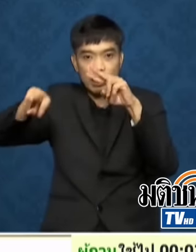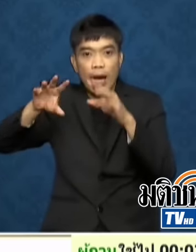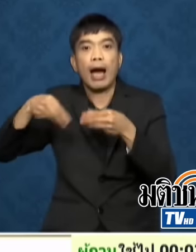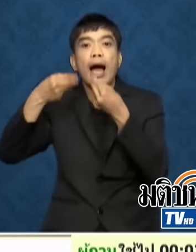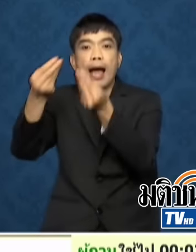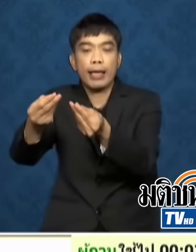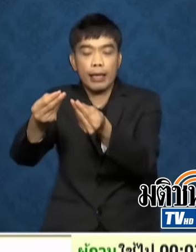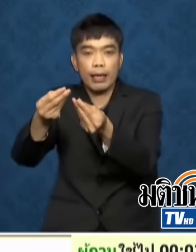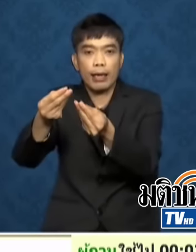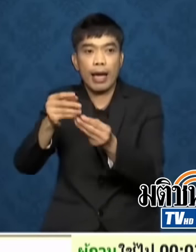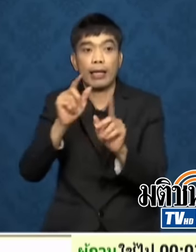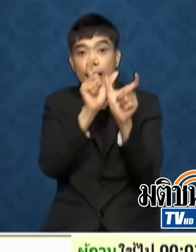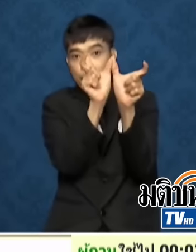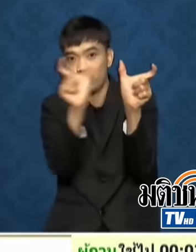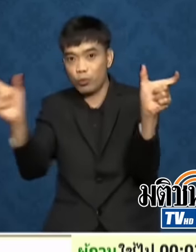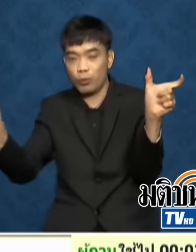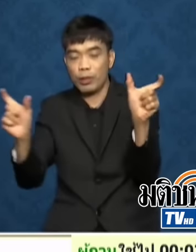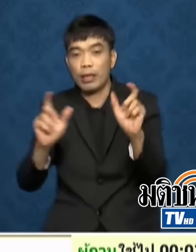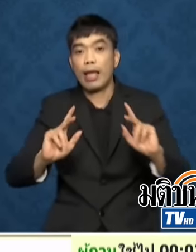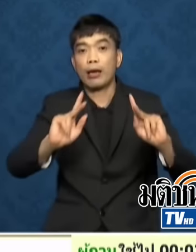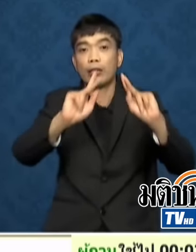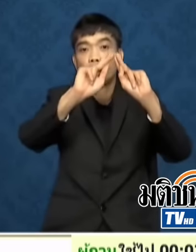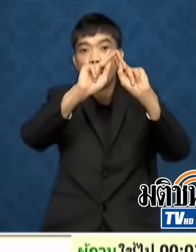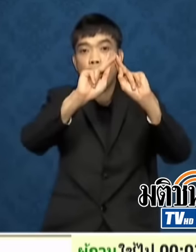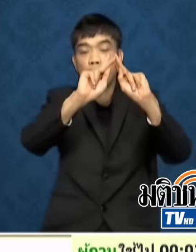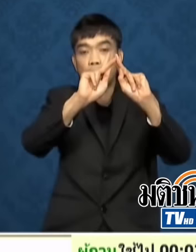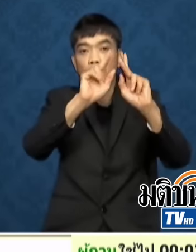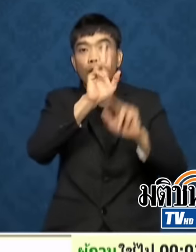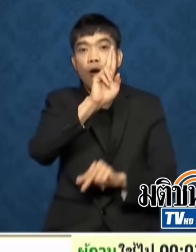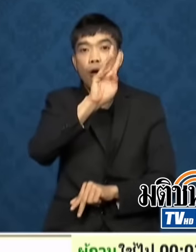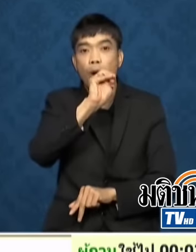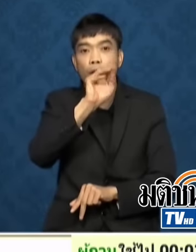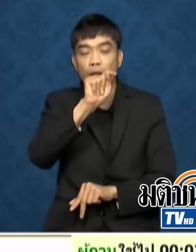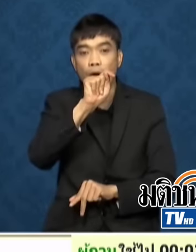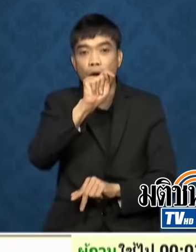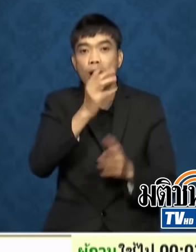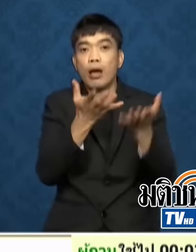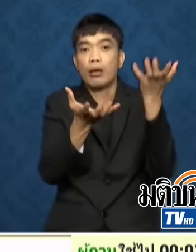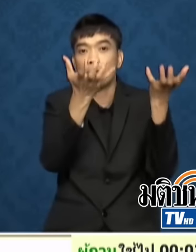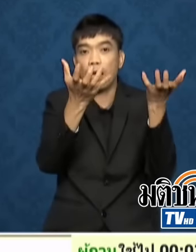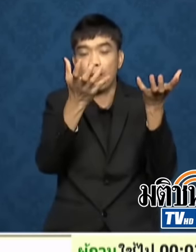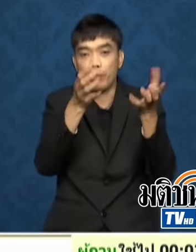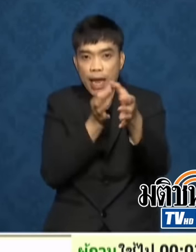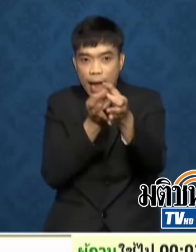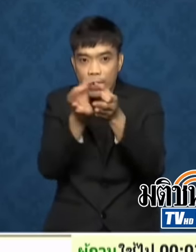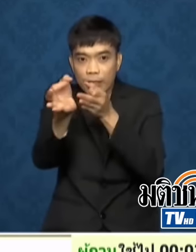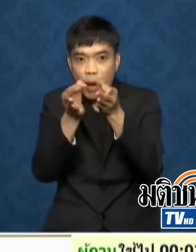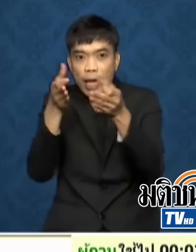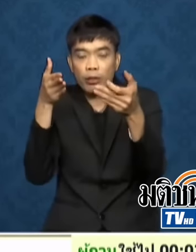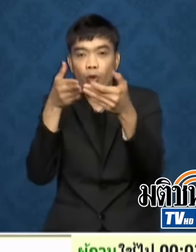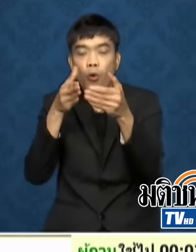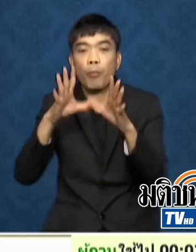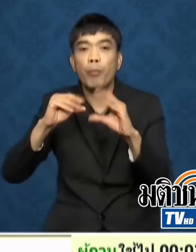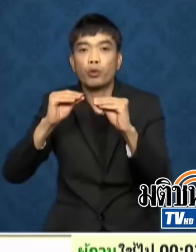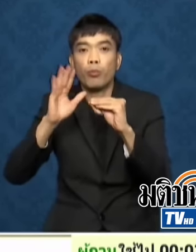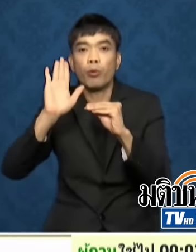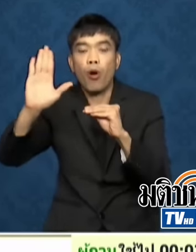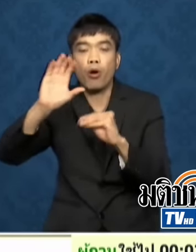าการกระทรวงยุติธรรมนะครับได้ไปชี้แจงนะครับในที่ประชุมของสว.นะครับแล้วมันมีประเด็นนึง